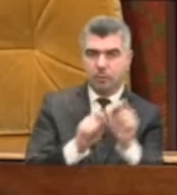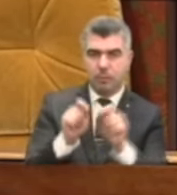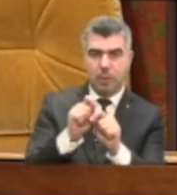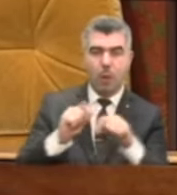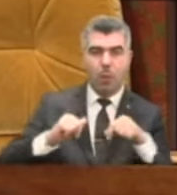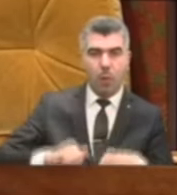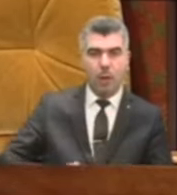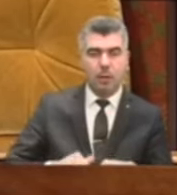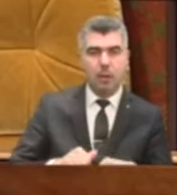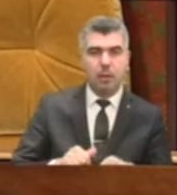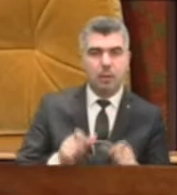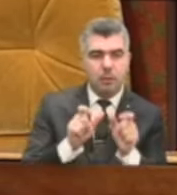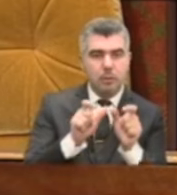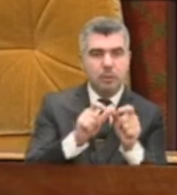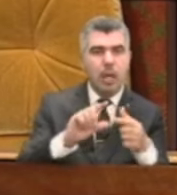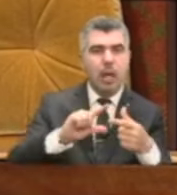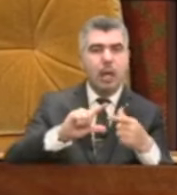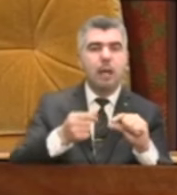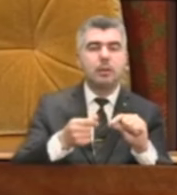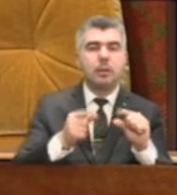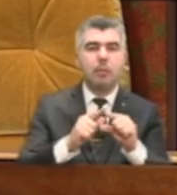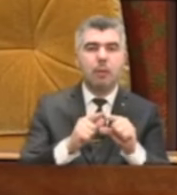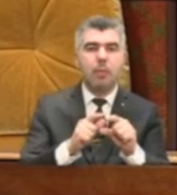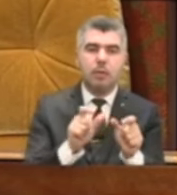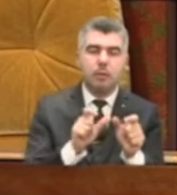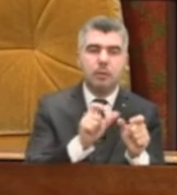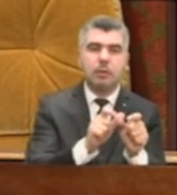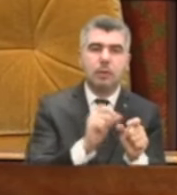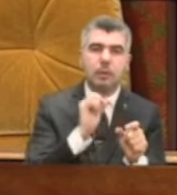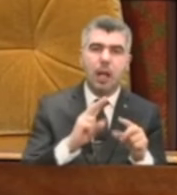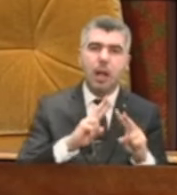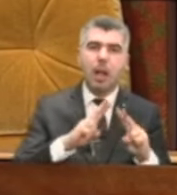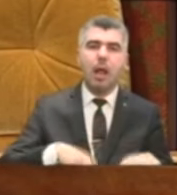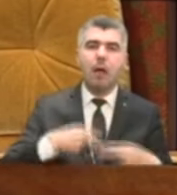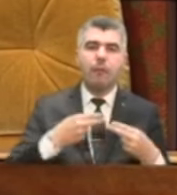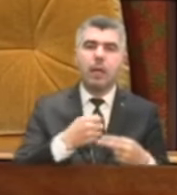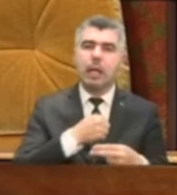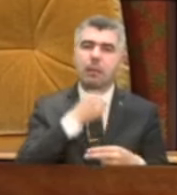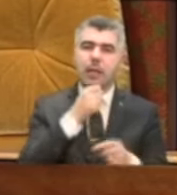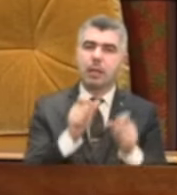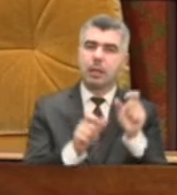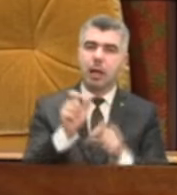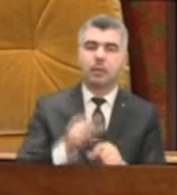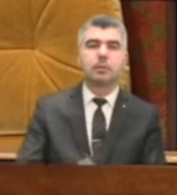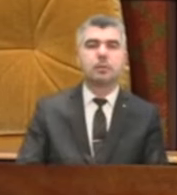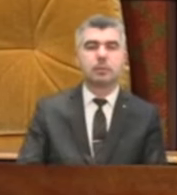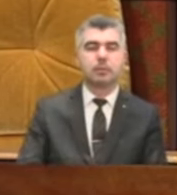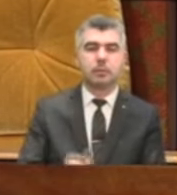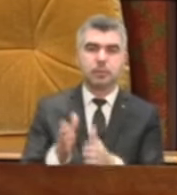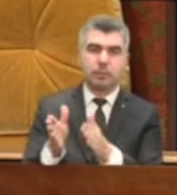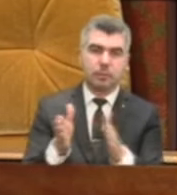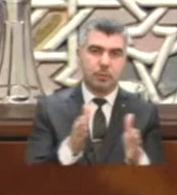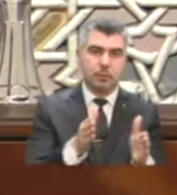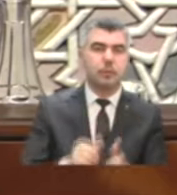في مجال توسيع إحداث الأندية النهارية المجهزة لتحسين حياة شريحة المسنين، وشكرا. سيدة الوزيرة.